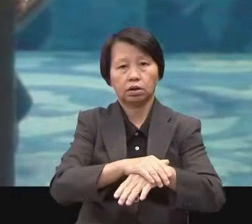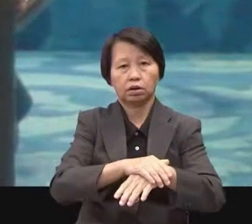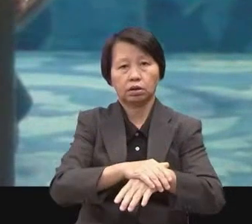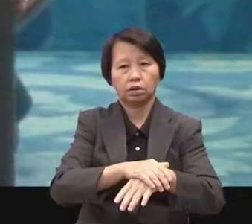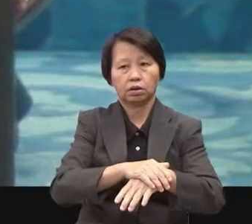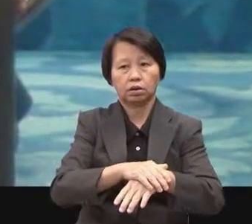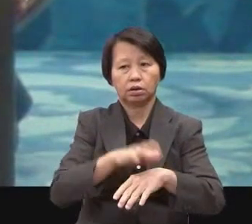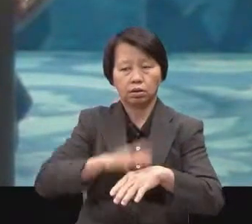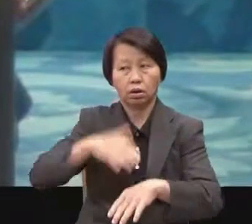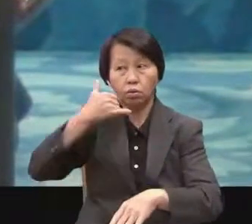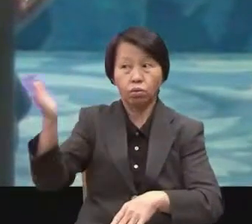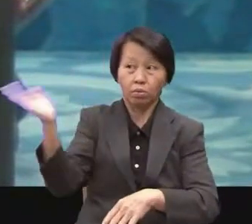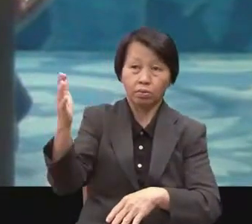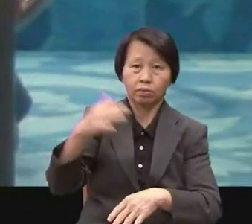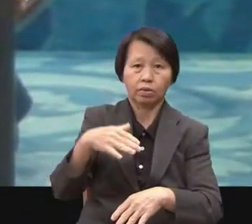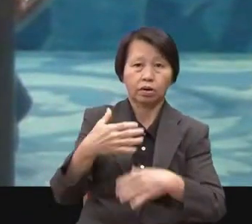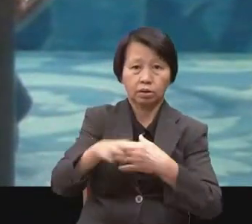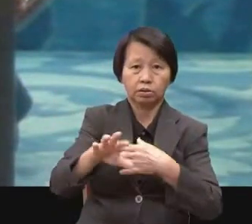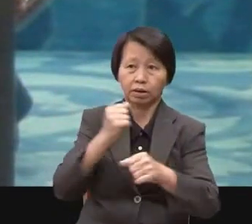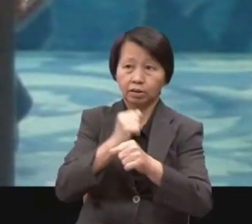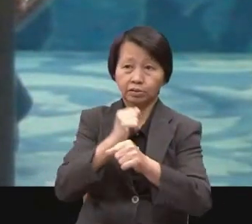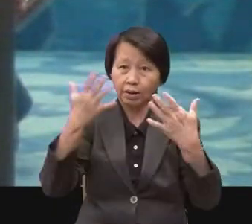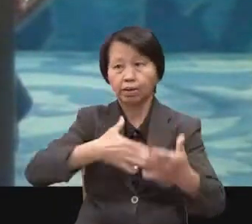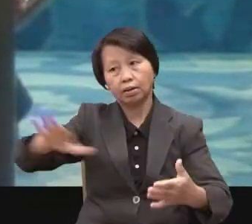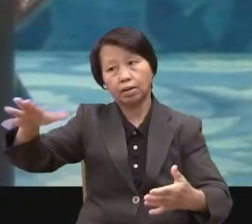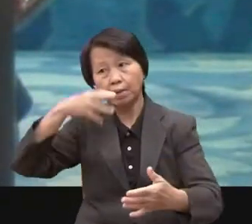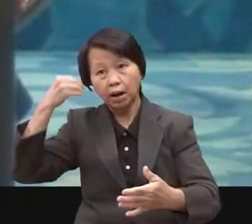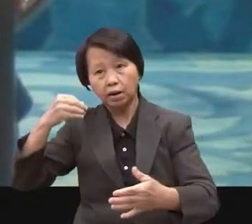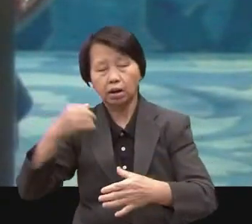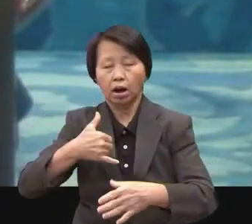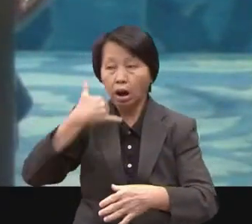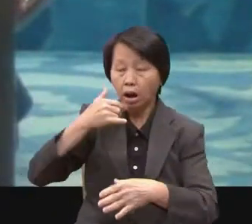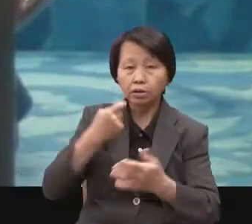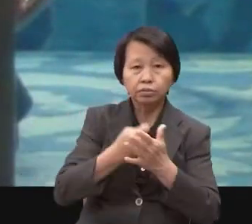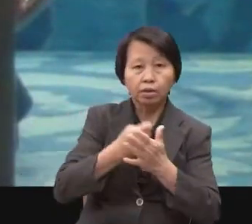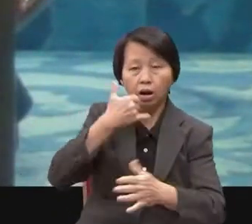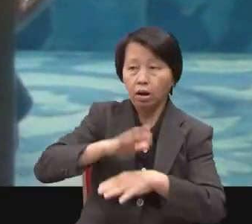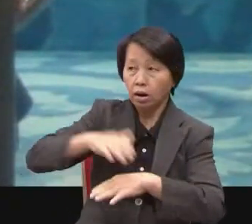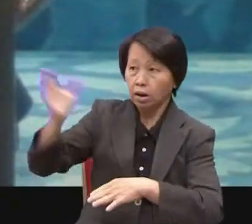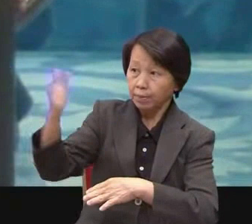panggilan selepah untuk bekerja biasa dia harus kita kerajaan